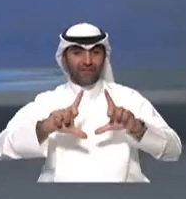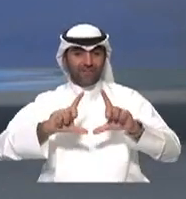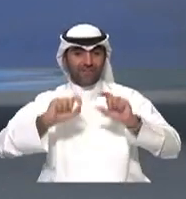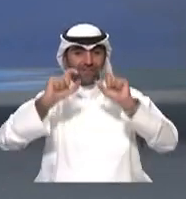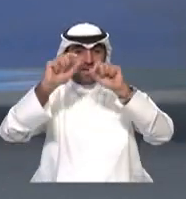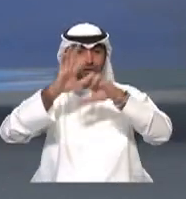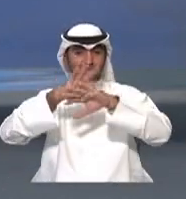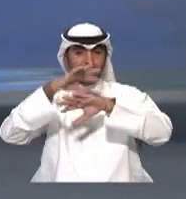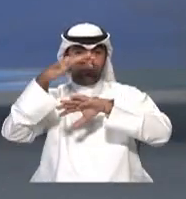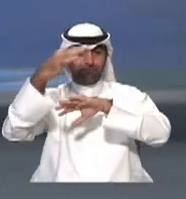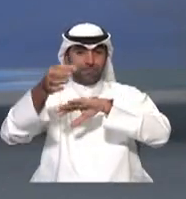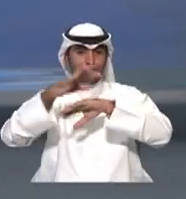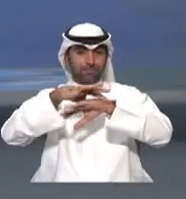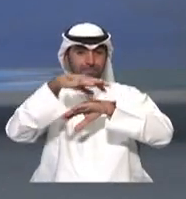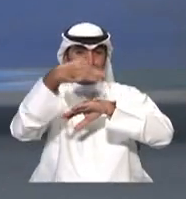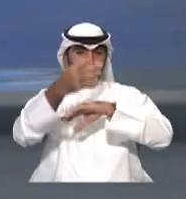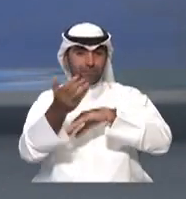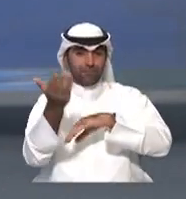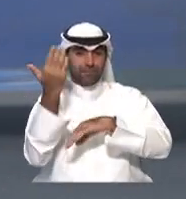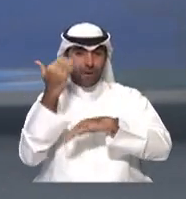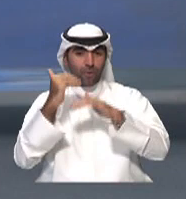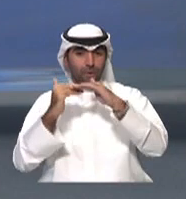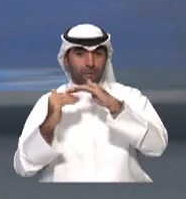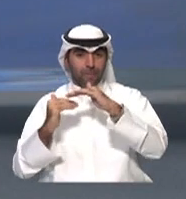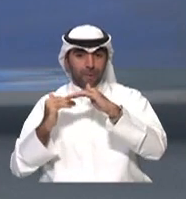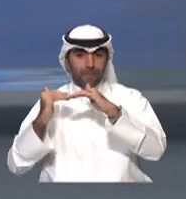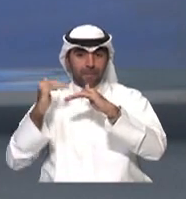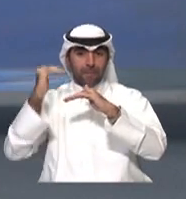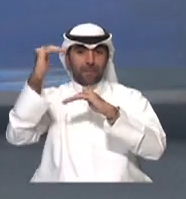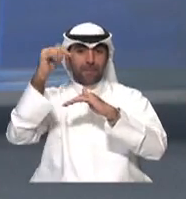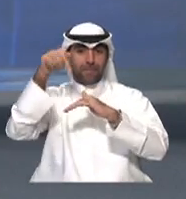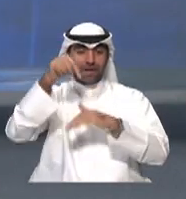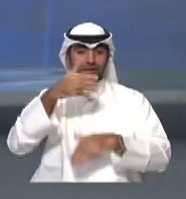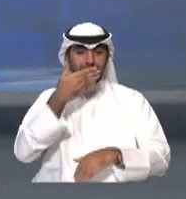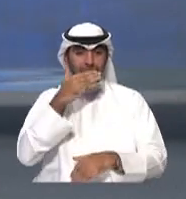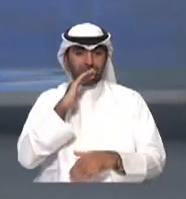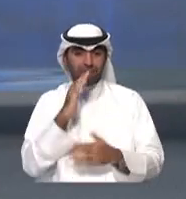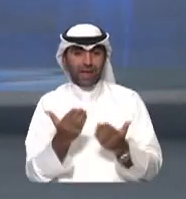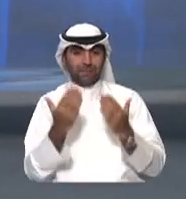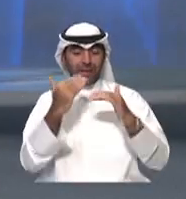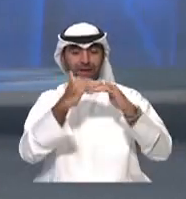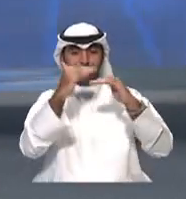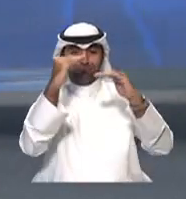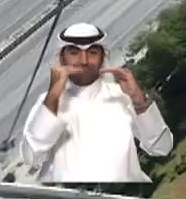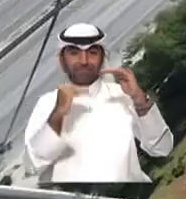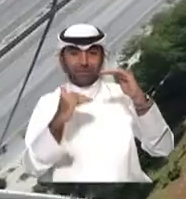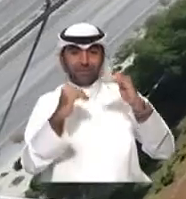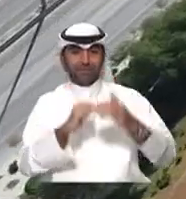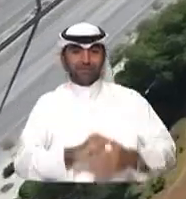في أجنحة كوفيد-19 إلى 80% مقارنة بشهر يونيو الماضي.